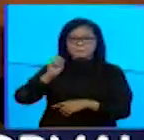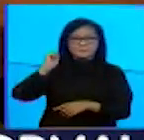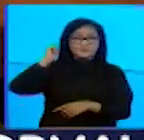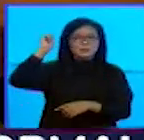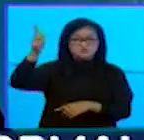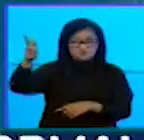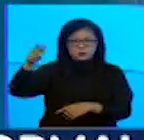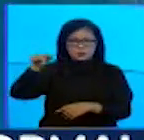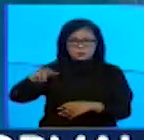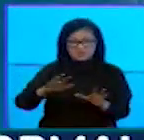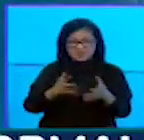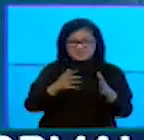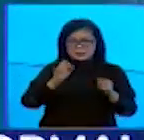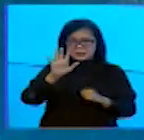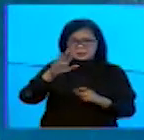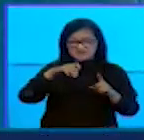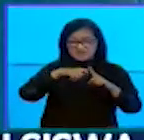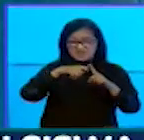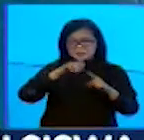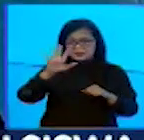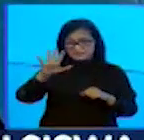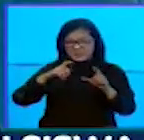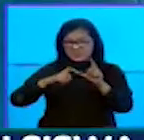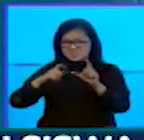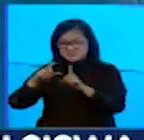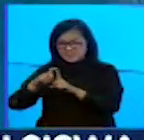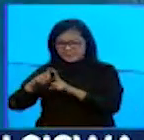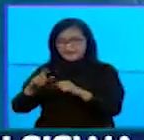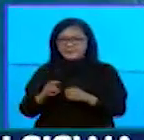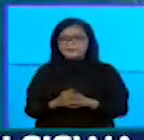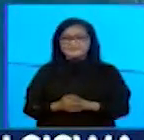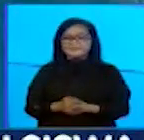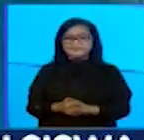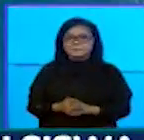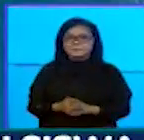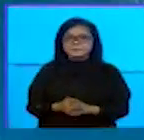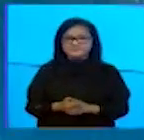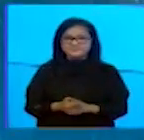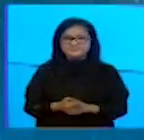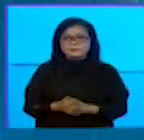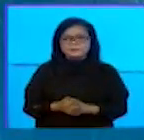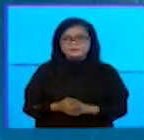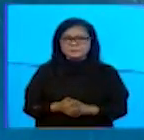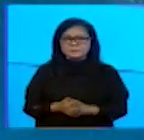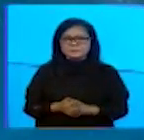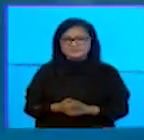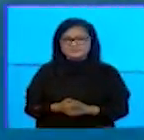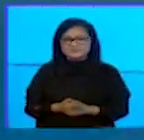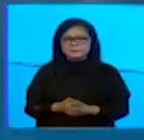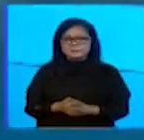ke kelas 5 SD sementara itu saja yang bisa saya sampaikan saat ini dari Jakarta Nah Tarman Pandu Laras news